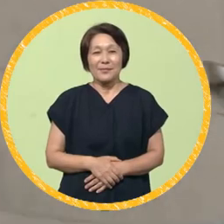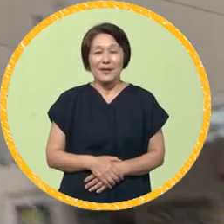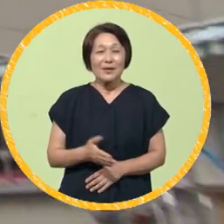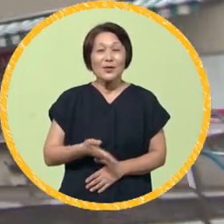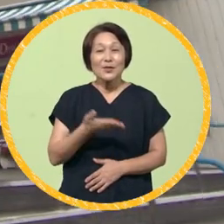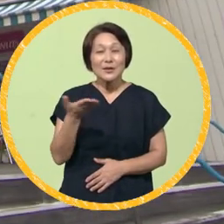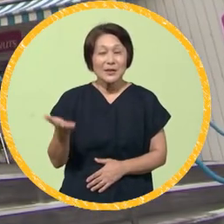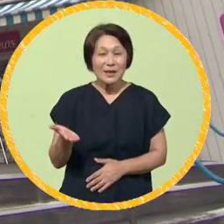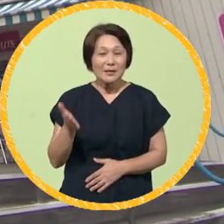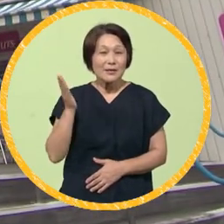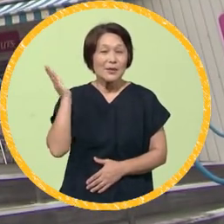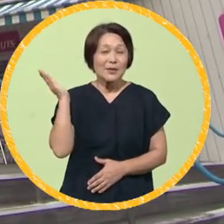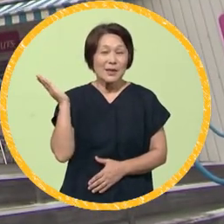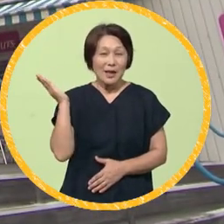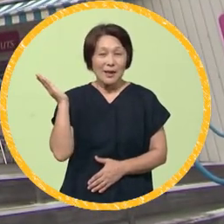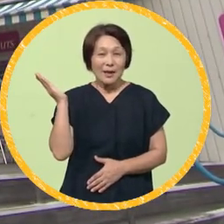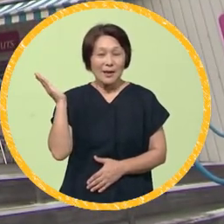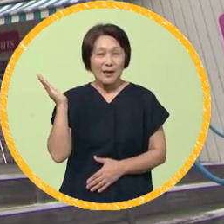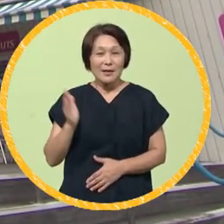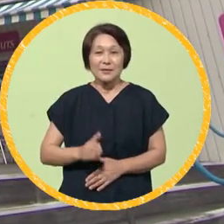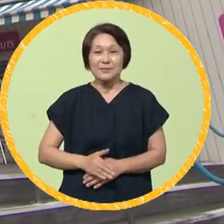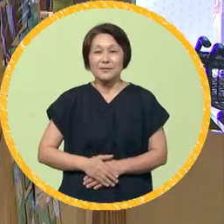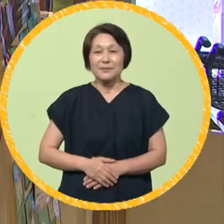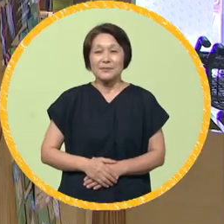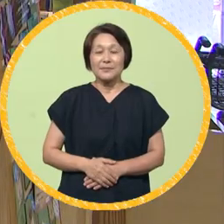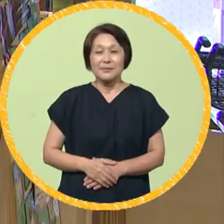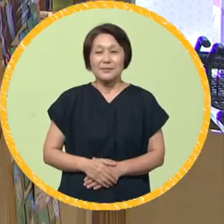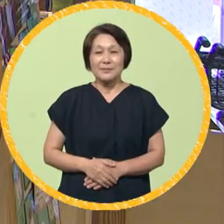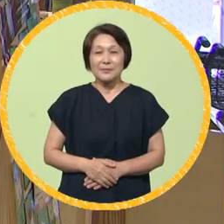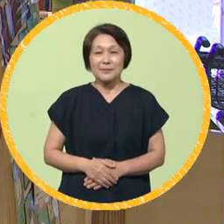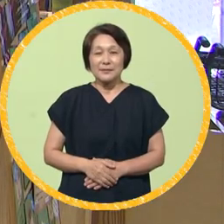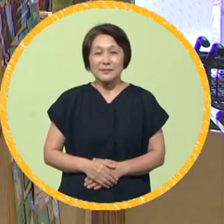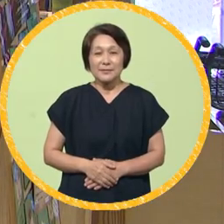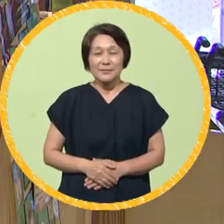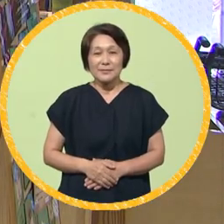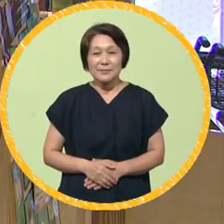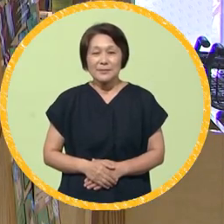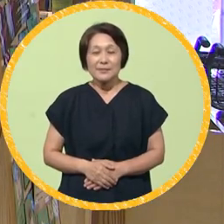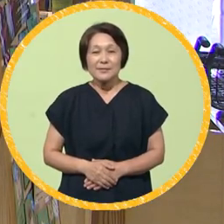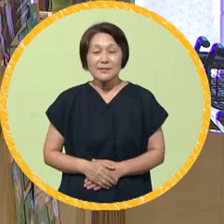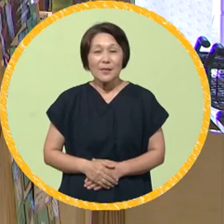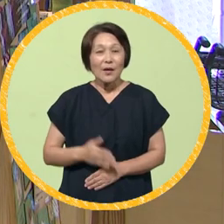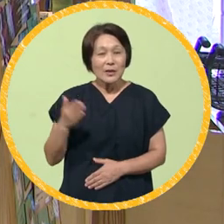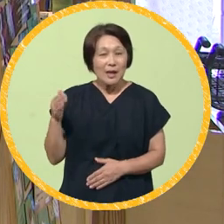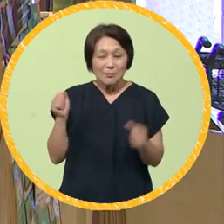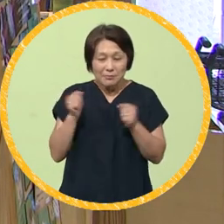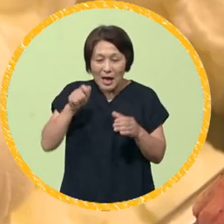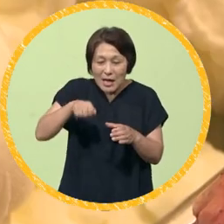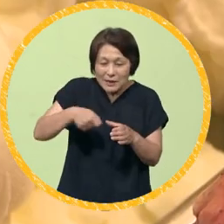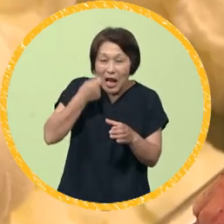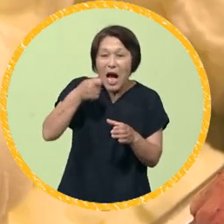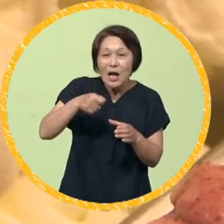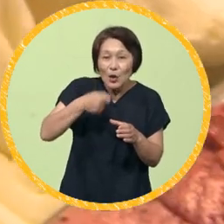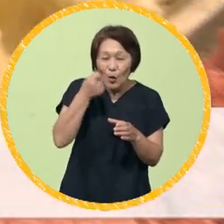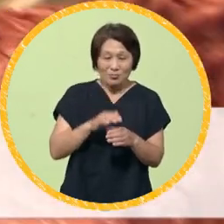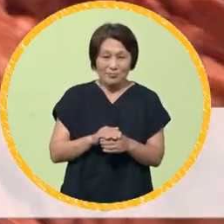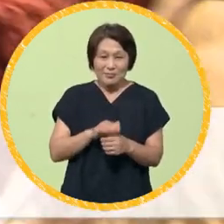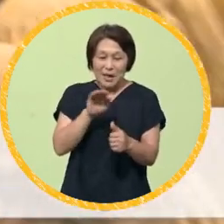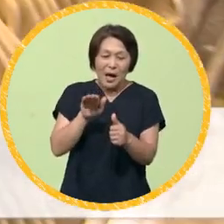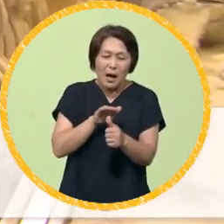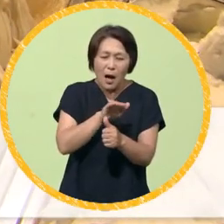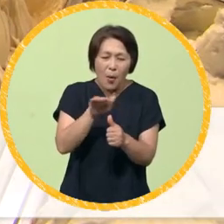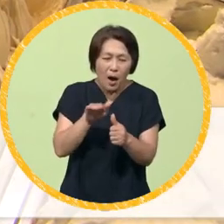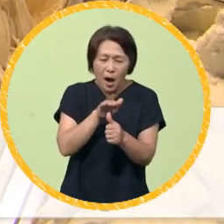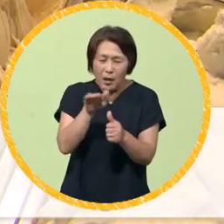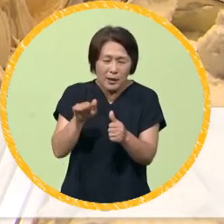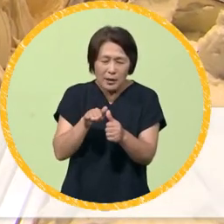続いてのコラボグルメは横須賀ポートマーケット内にあるお店、横須賀ジェラートファクトリー、可愛い人気